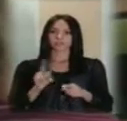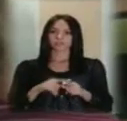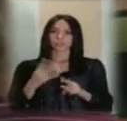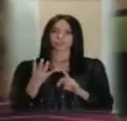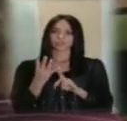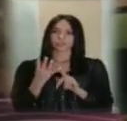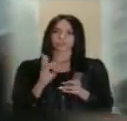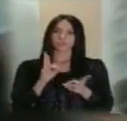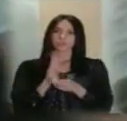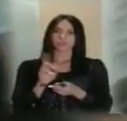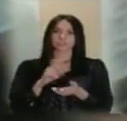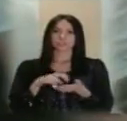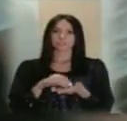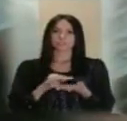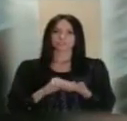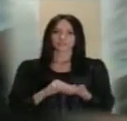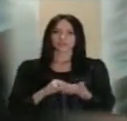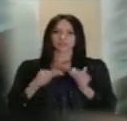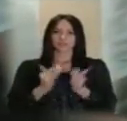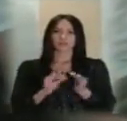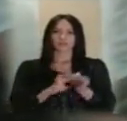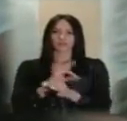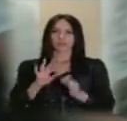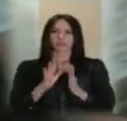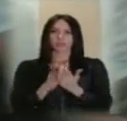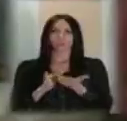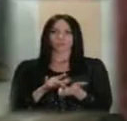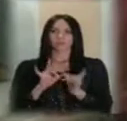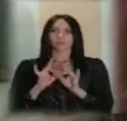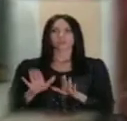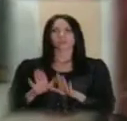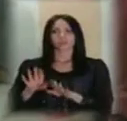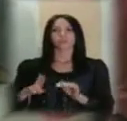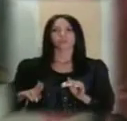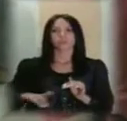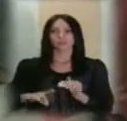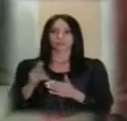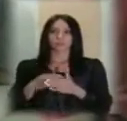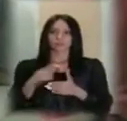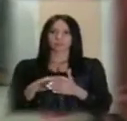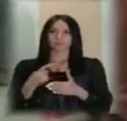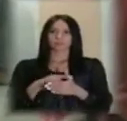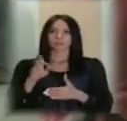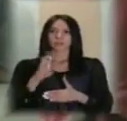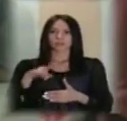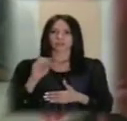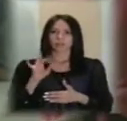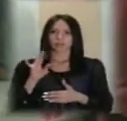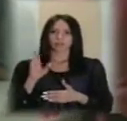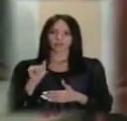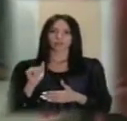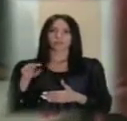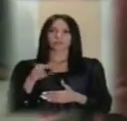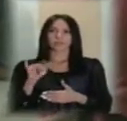письменниками у рамках проєкту «Книгомандри», говорить заступниця директорки бібліотеки імені Бориса Лавриньова Тетяна Ігнатова. Ми просто як бібліотекарі відчули,